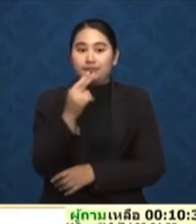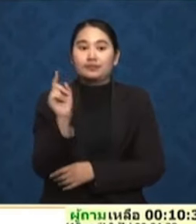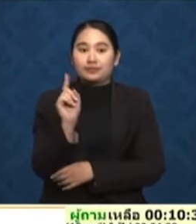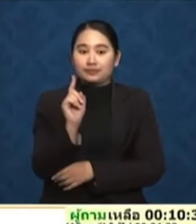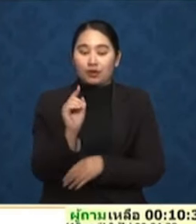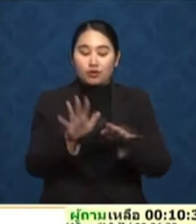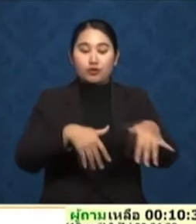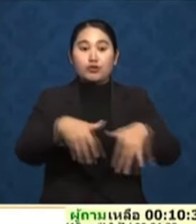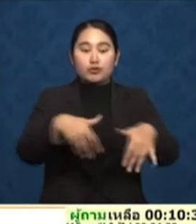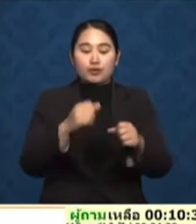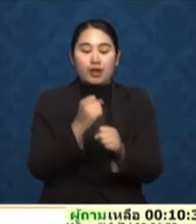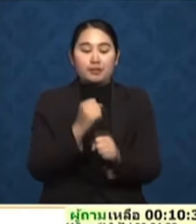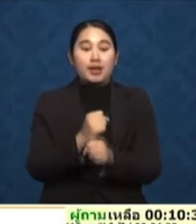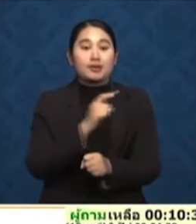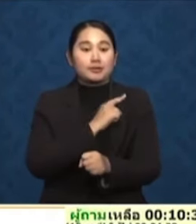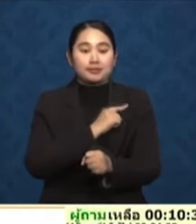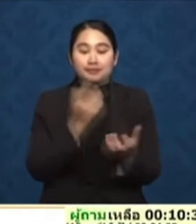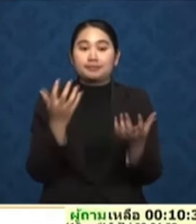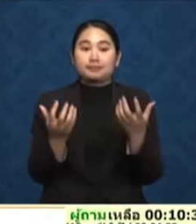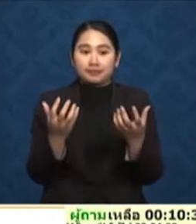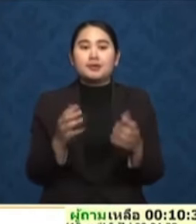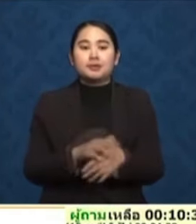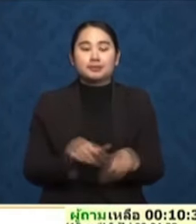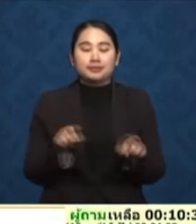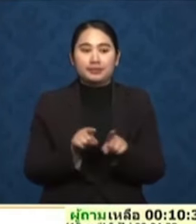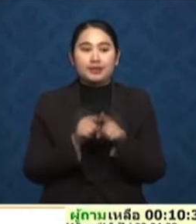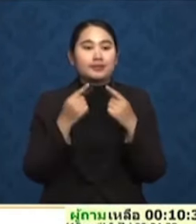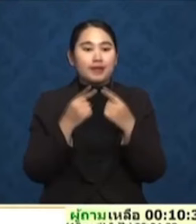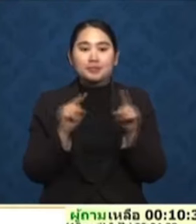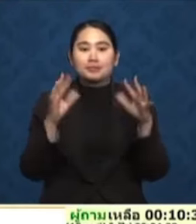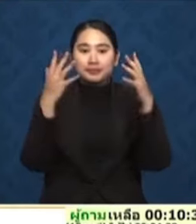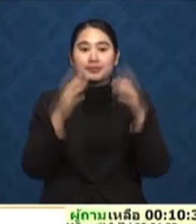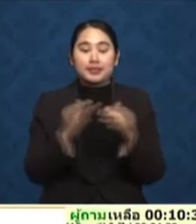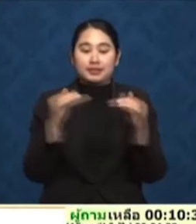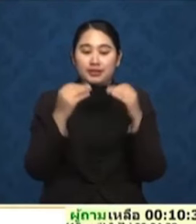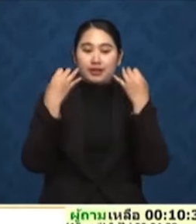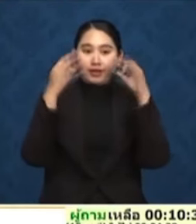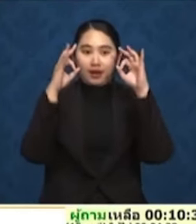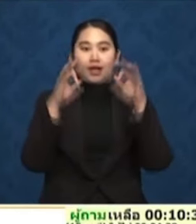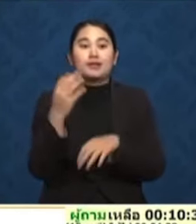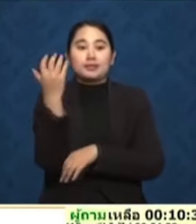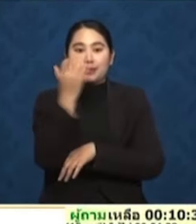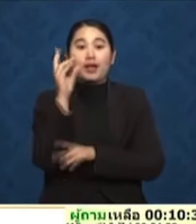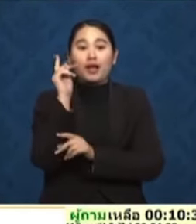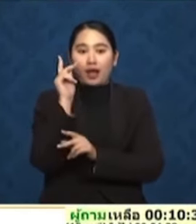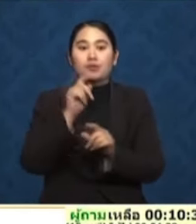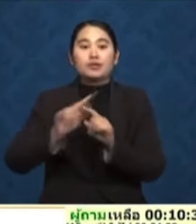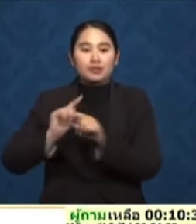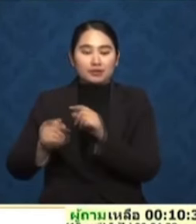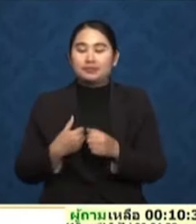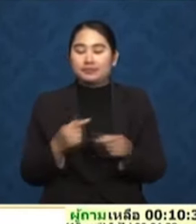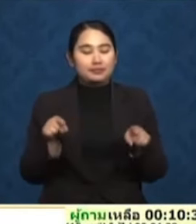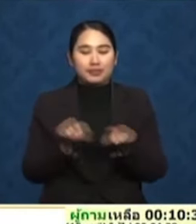การที่ประชาชนจะทำหน้าที่ในการถ่วงดุลอันนี้ก็ไม่ต่างกันครับการใช้สิทธิเสรีภาพของทั้งสื่อมวลชนของประชาชนก็ไม่ต่าง